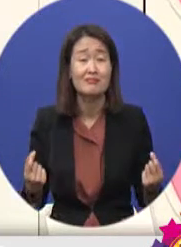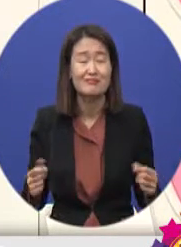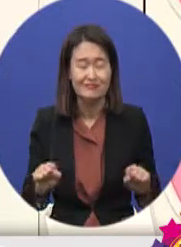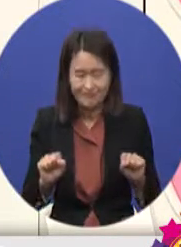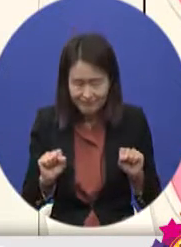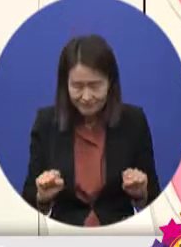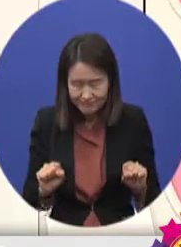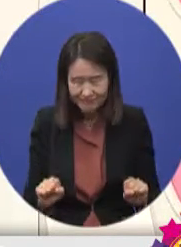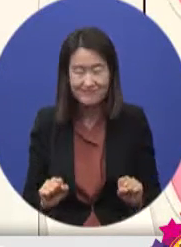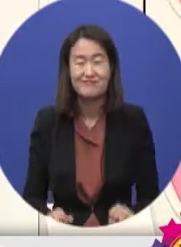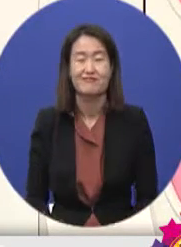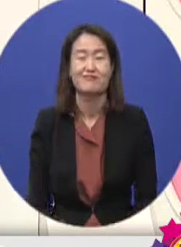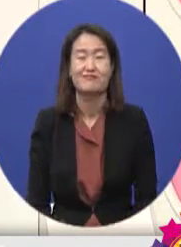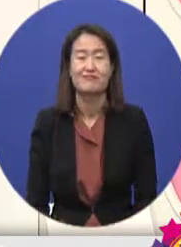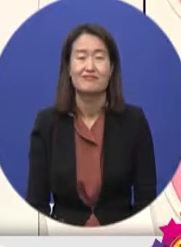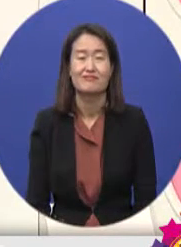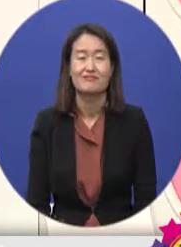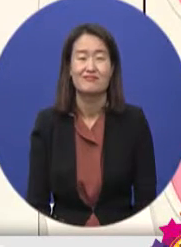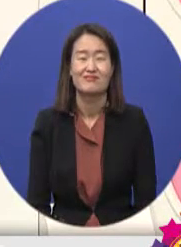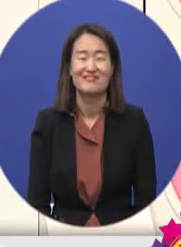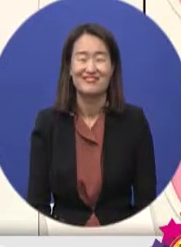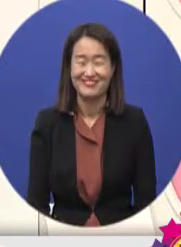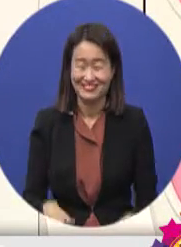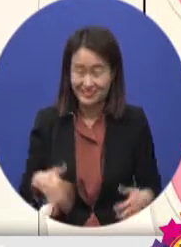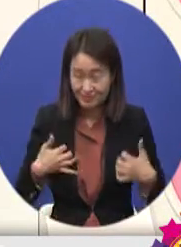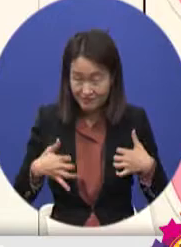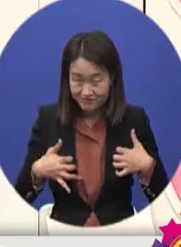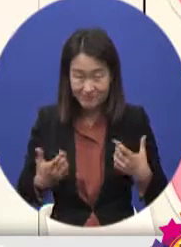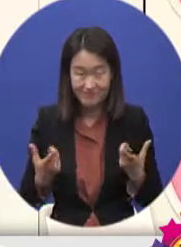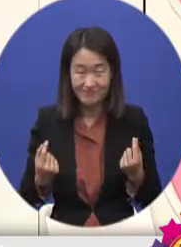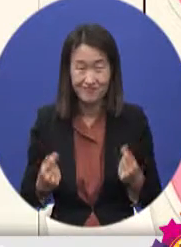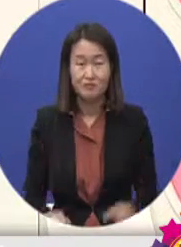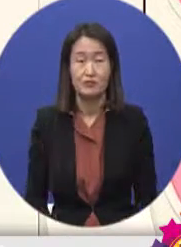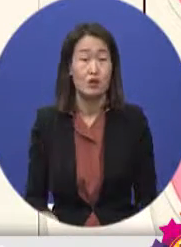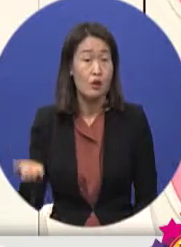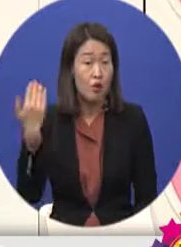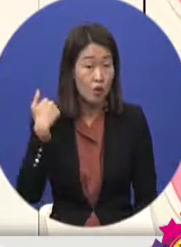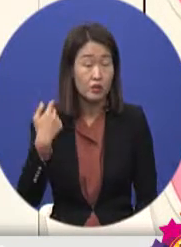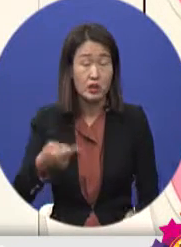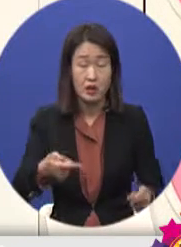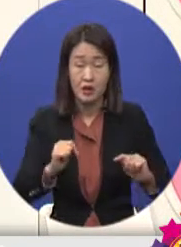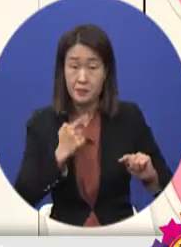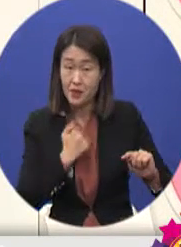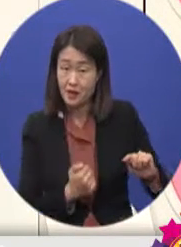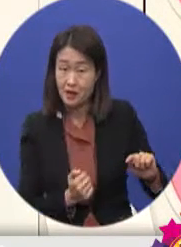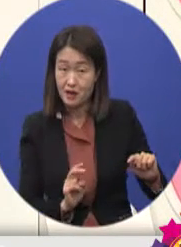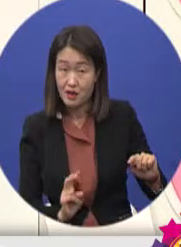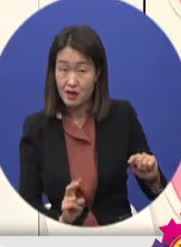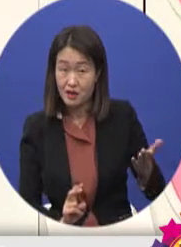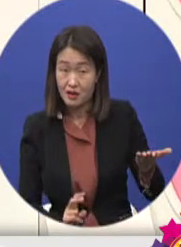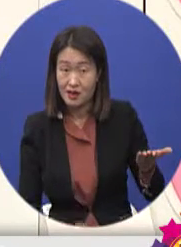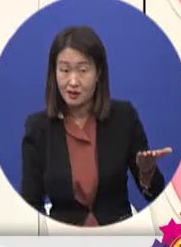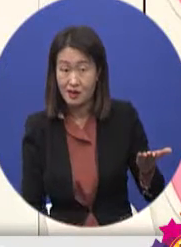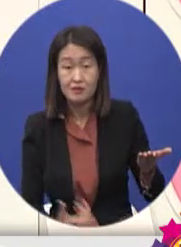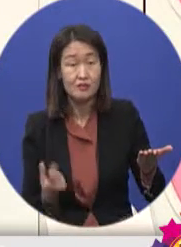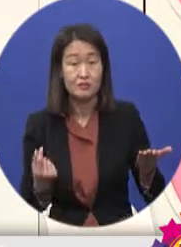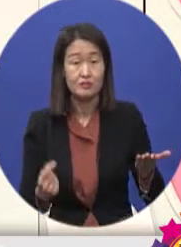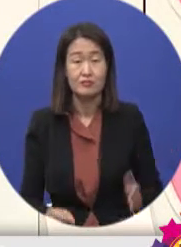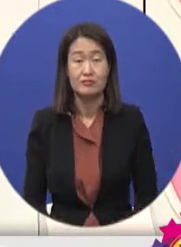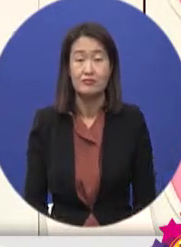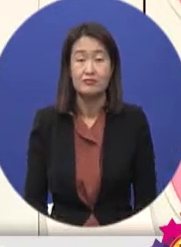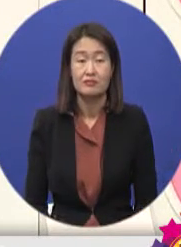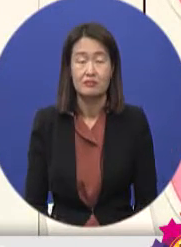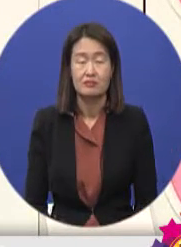안녕하세요. 안녕하세요. 예, 반갑습니다. 네, 그 전에 참여하셨더랬나요? 예, 이번에